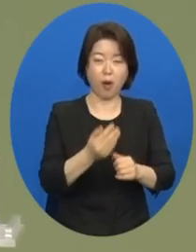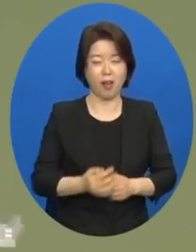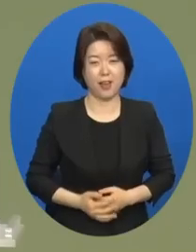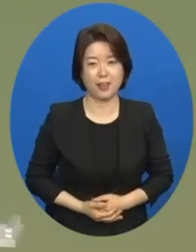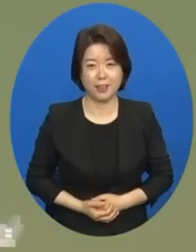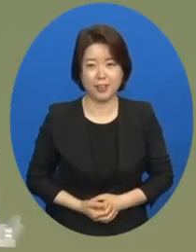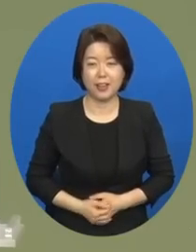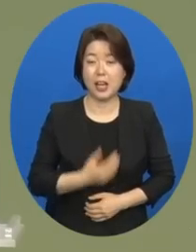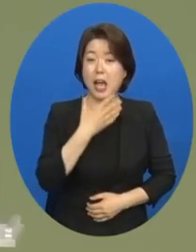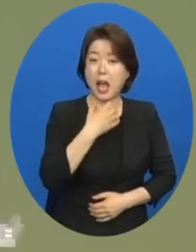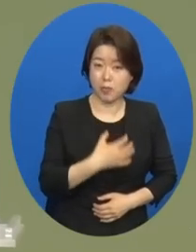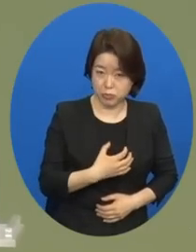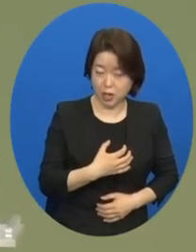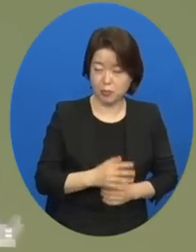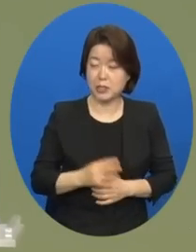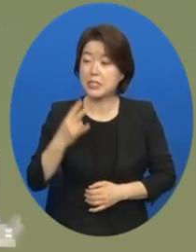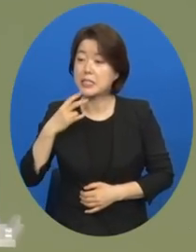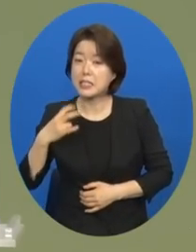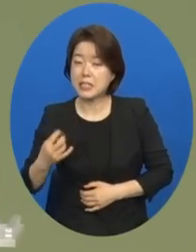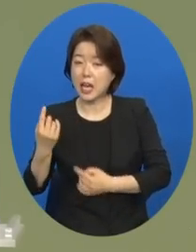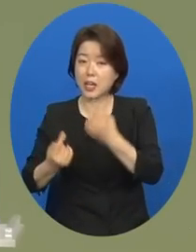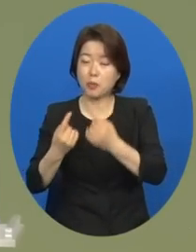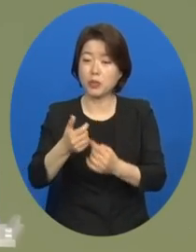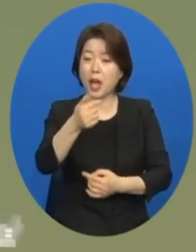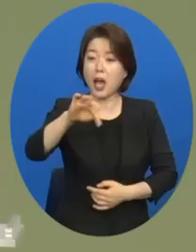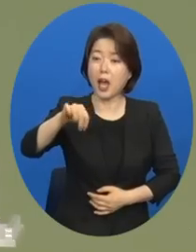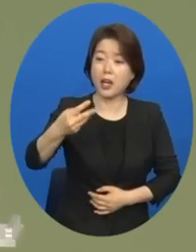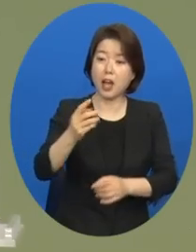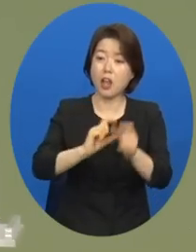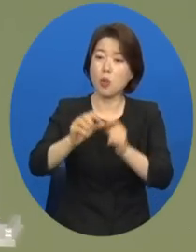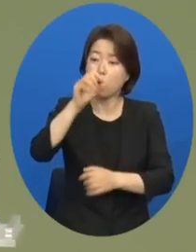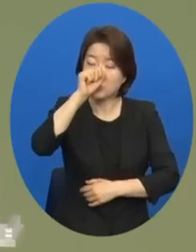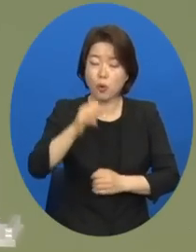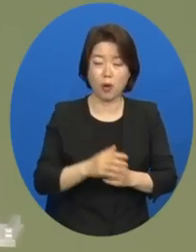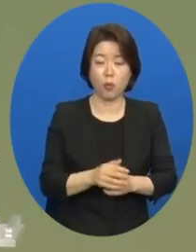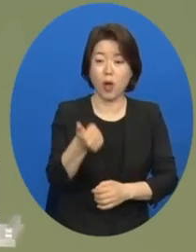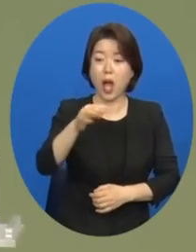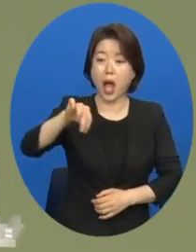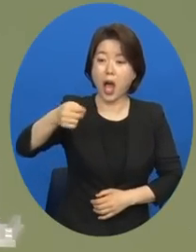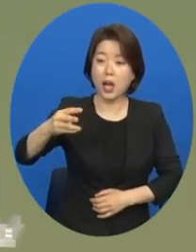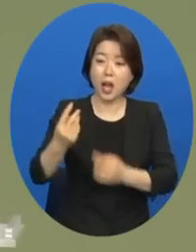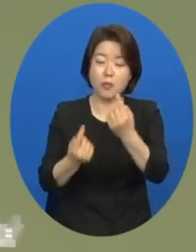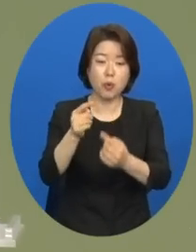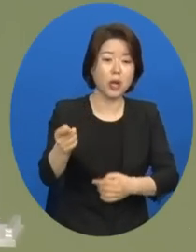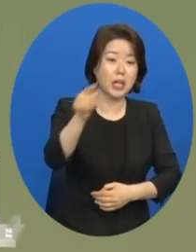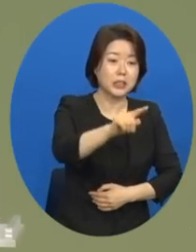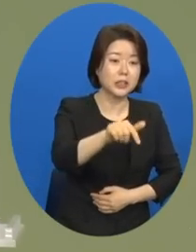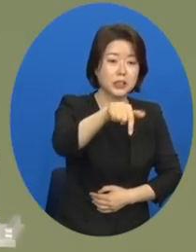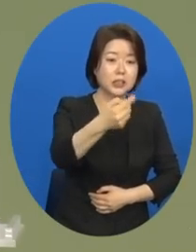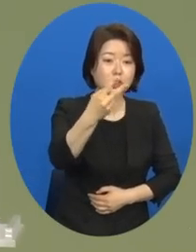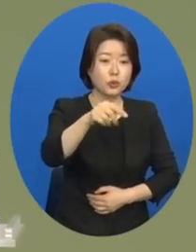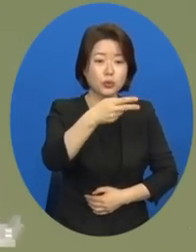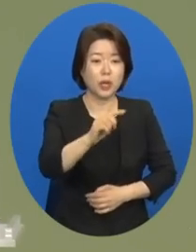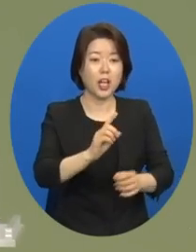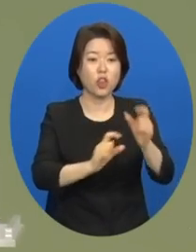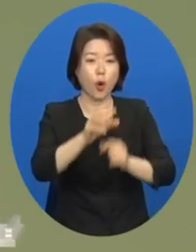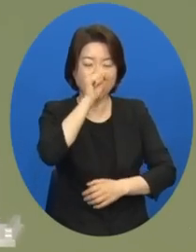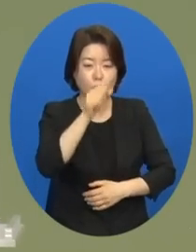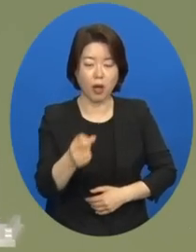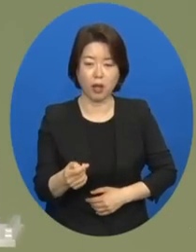사라보다는 화가를 더 좋아하고 하갈보다는 그들아를 더 좋아했다 뭐 이렇게